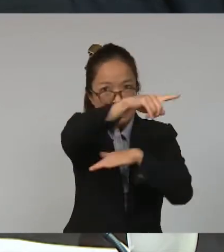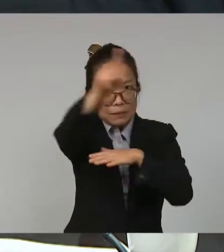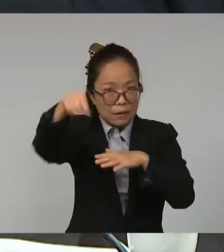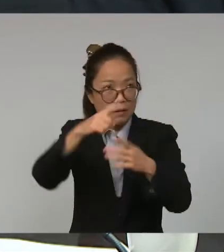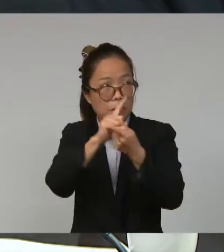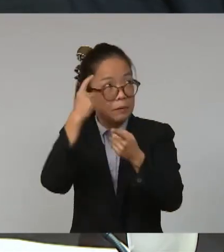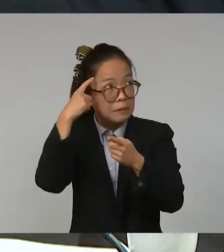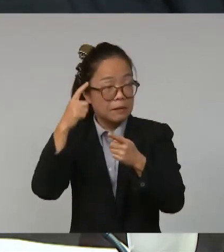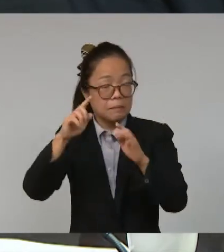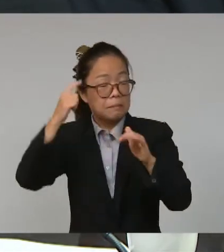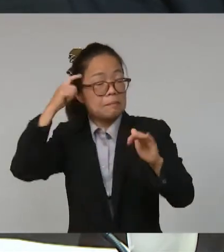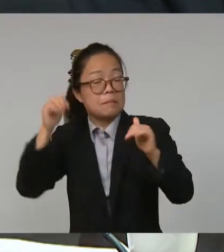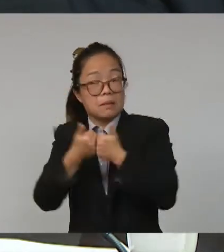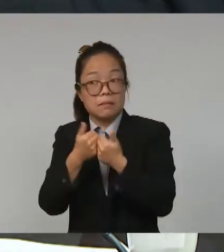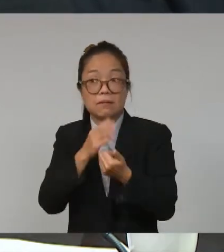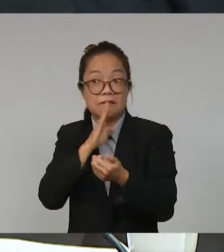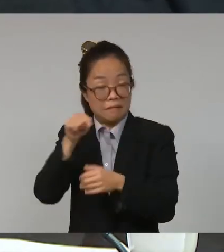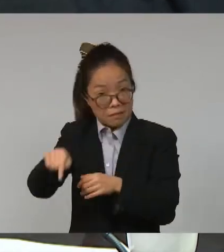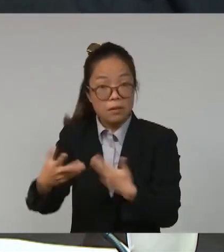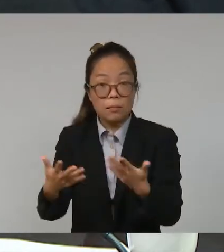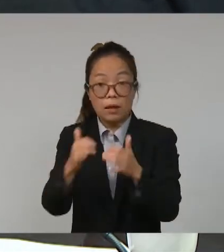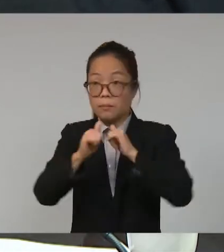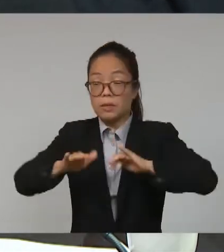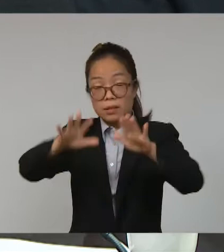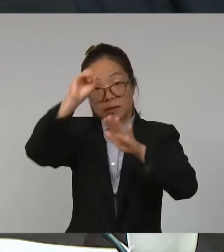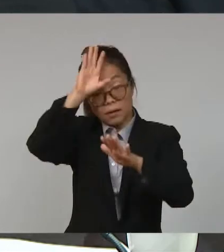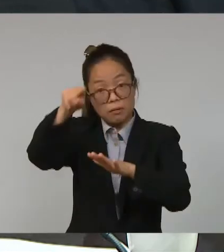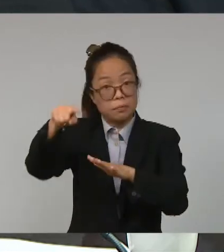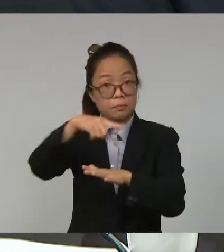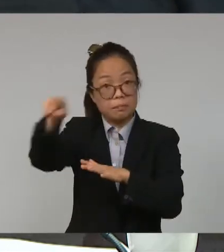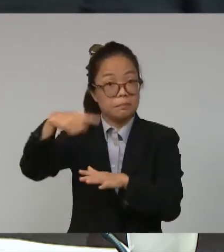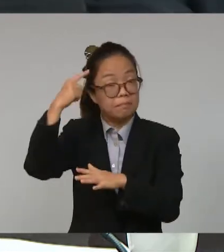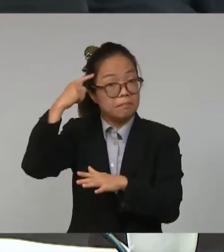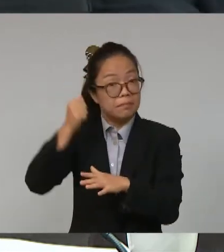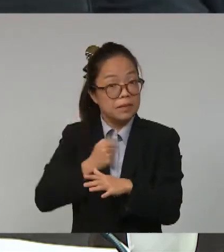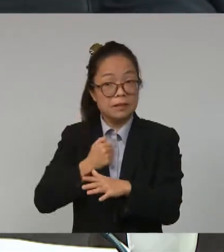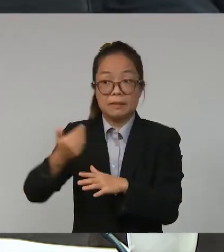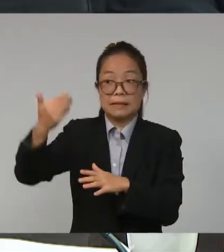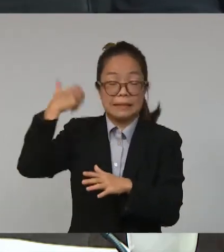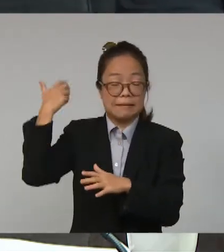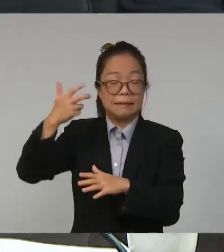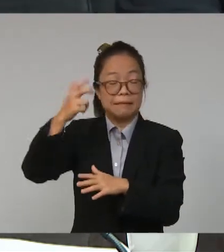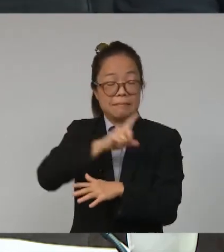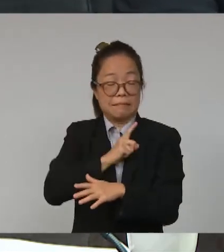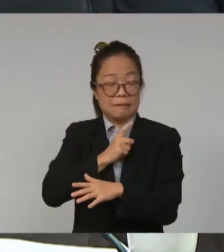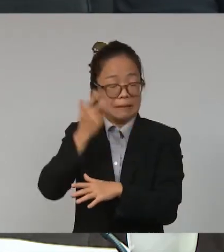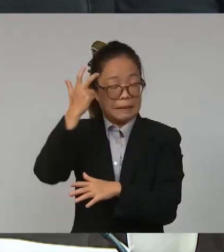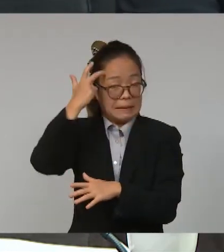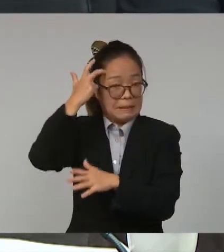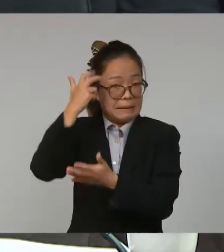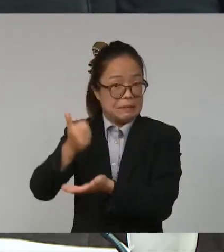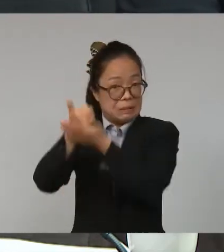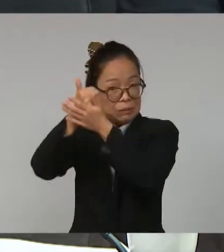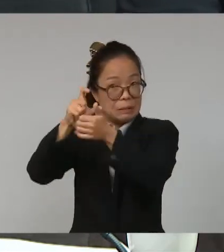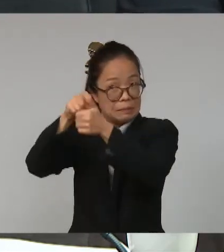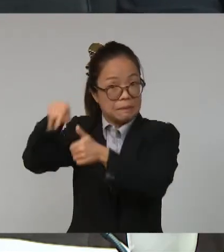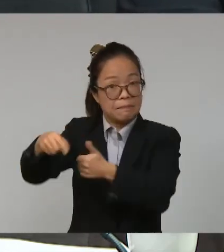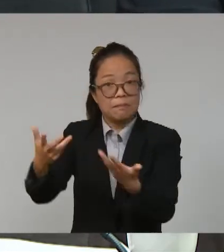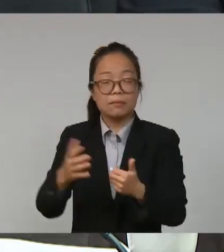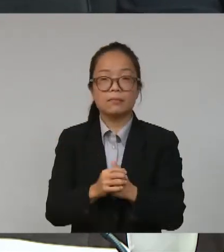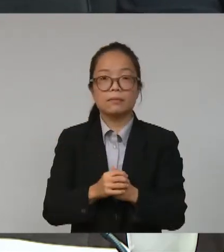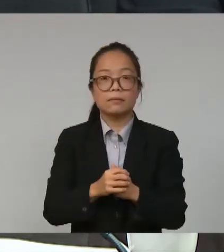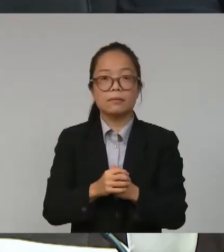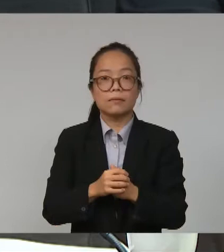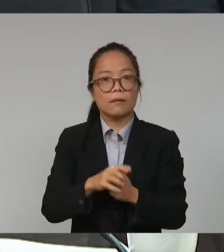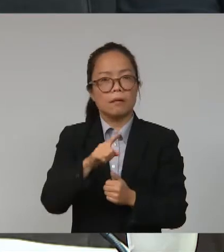态度吗？民进党还记得过去自己所坚持的神主牌吗？